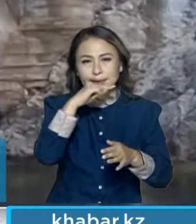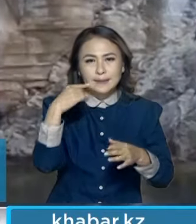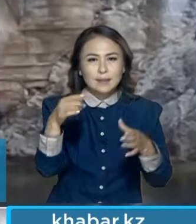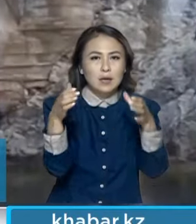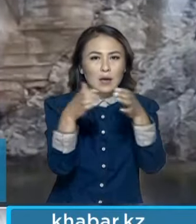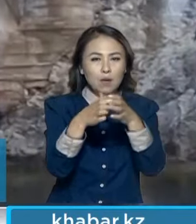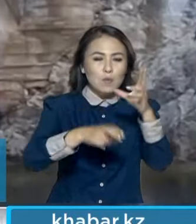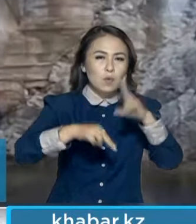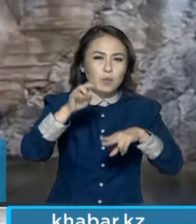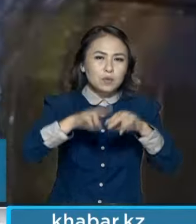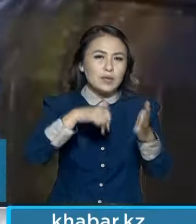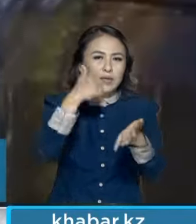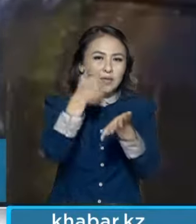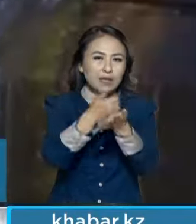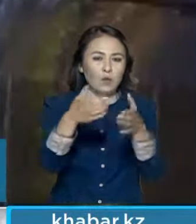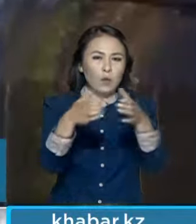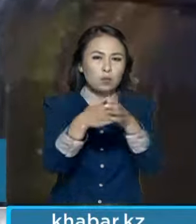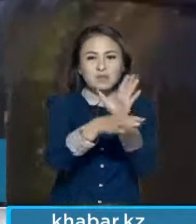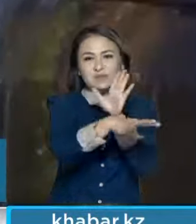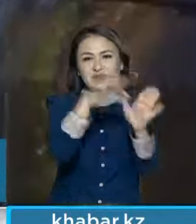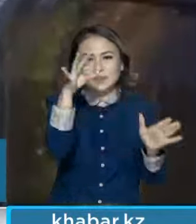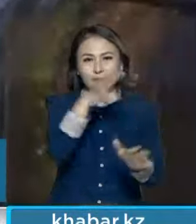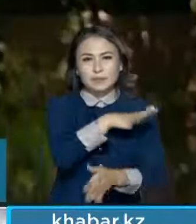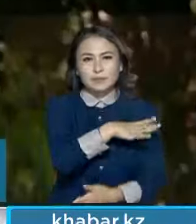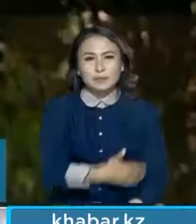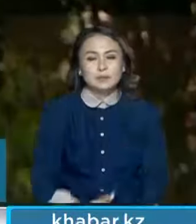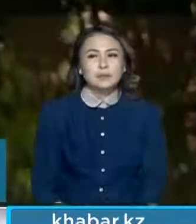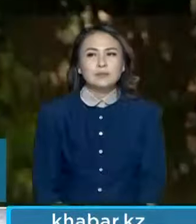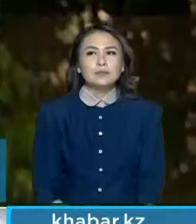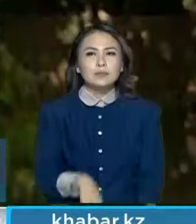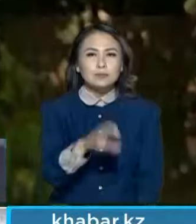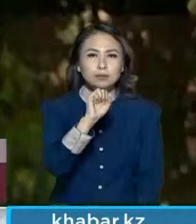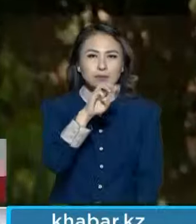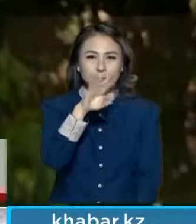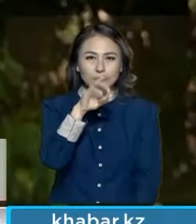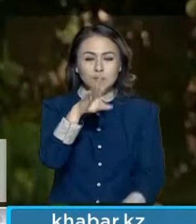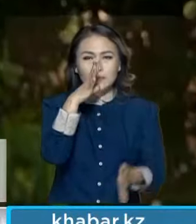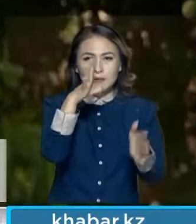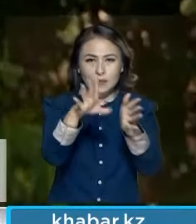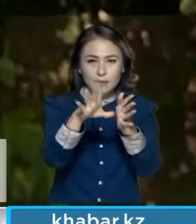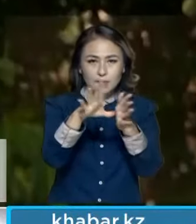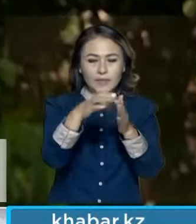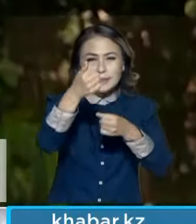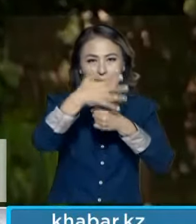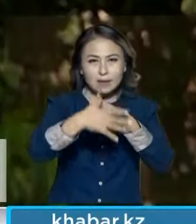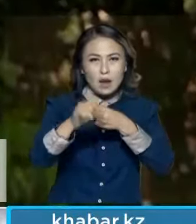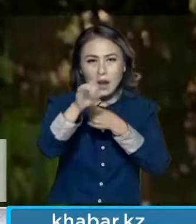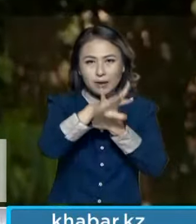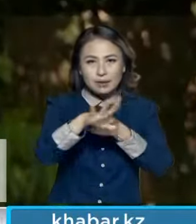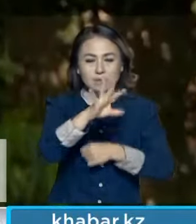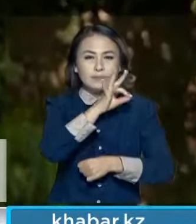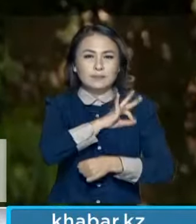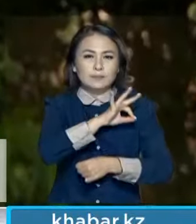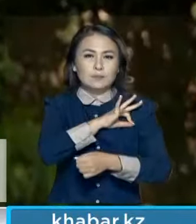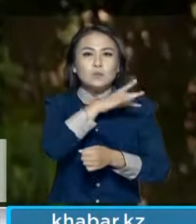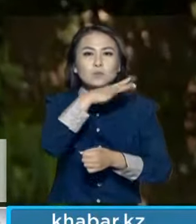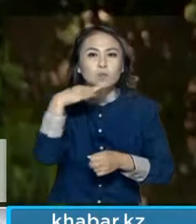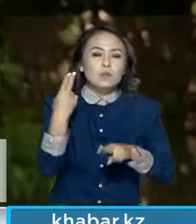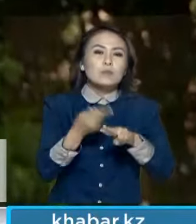компания құрылыстың бас мердігері ретінде таңдалған. Атом электростанциясының Орталық Азия елдері үшін ұтымды тұстары